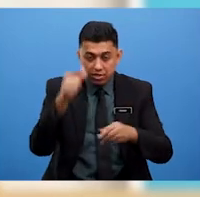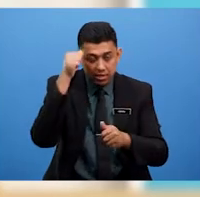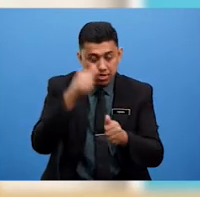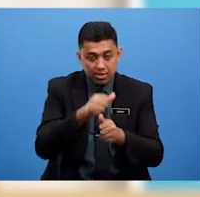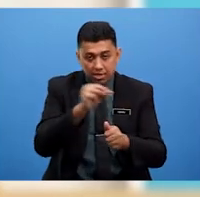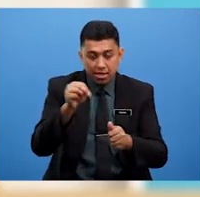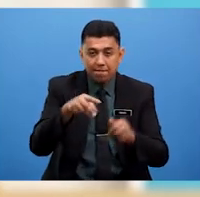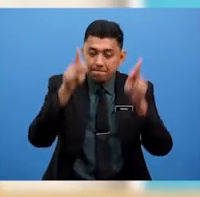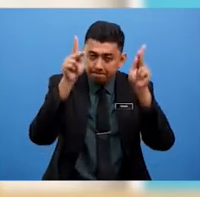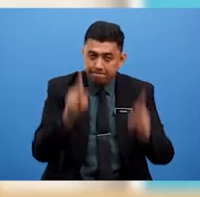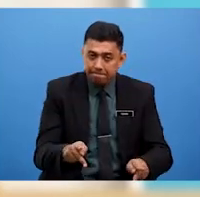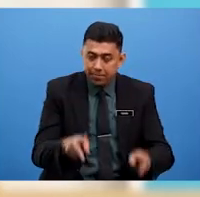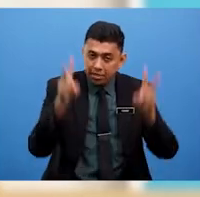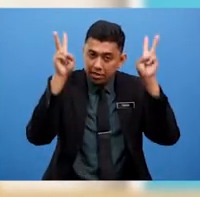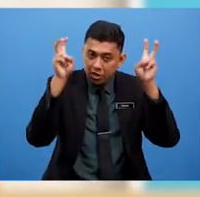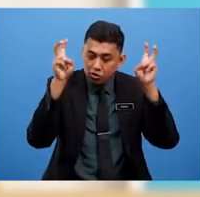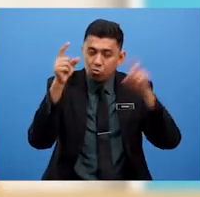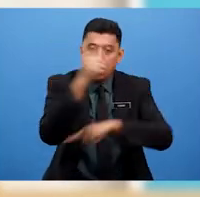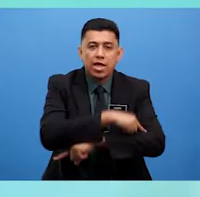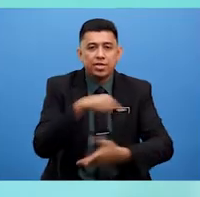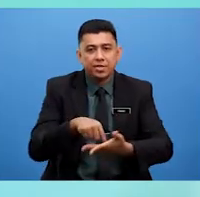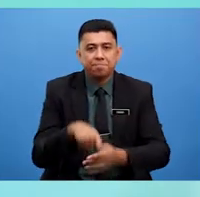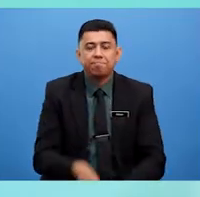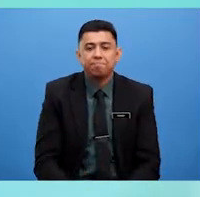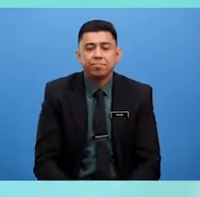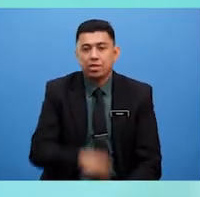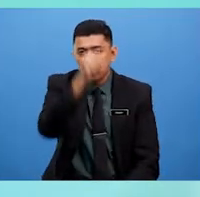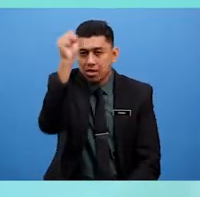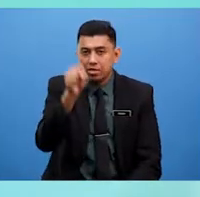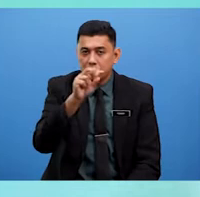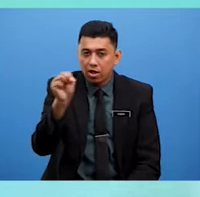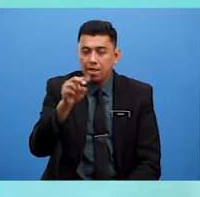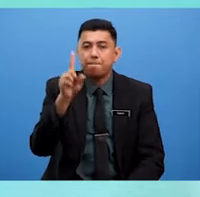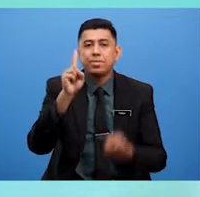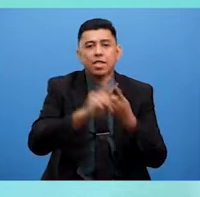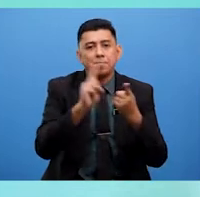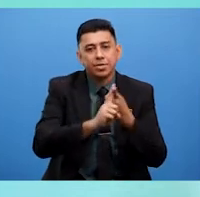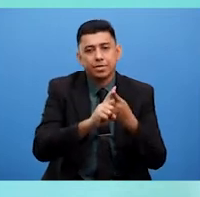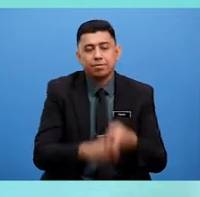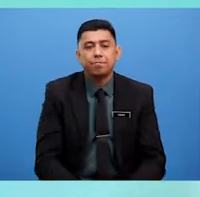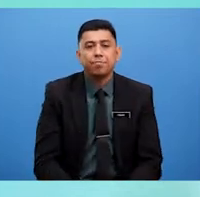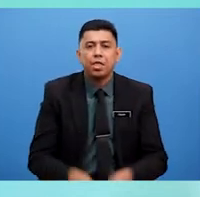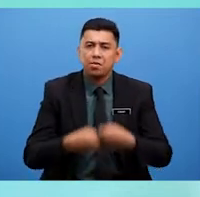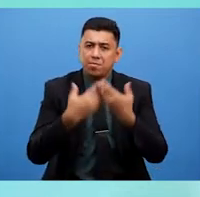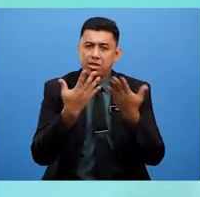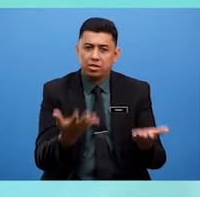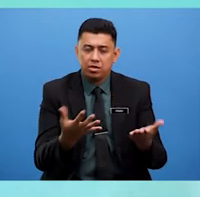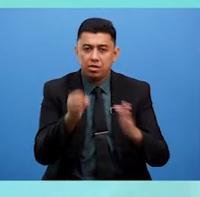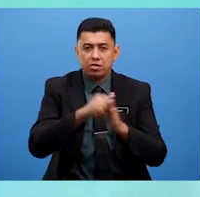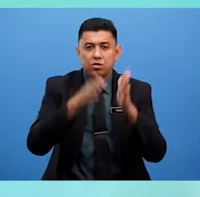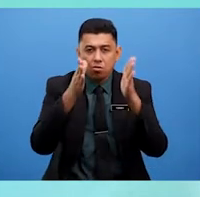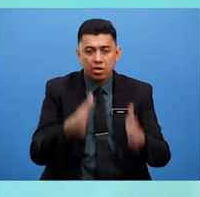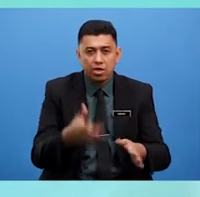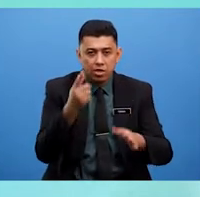pelajar-pelajar berkenaan tajuk episod kali ini. Soalan pertama. Bagaimanakah